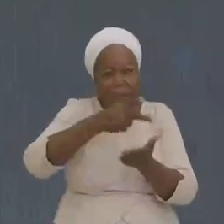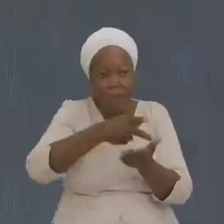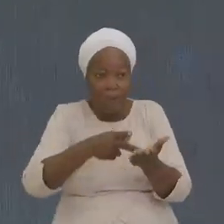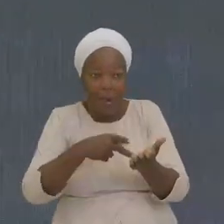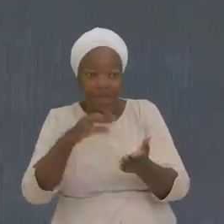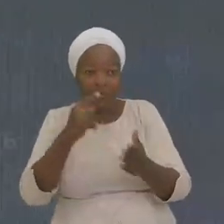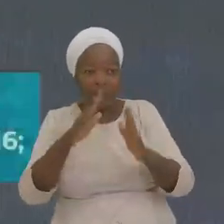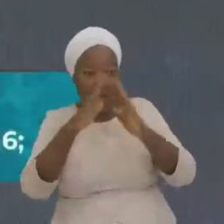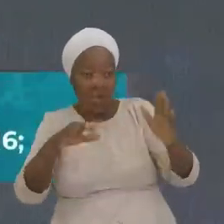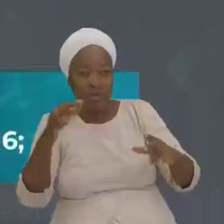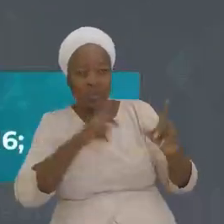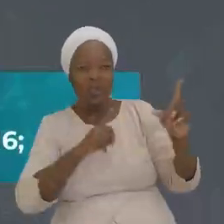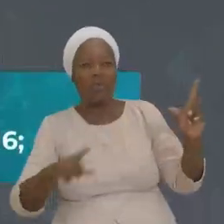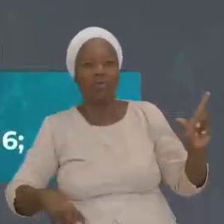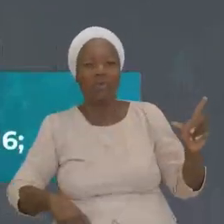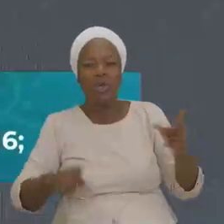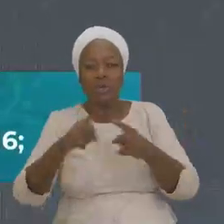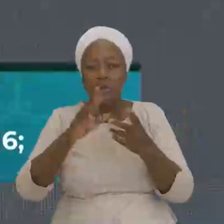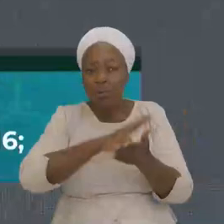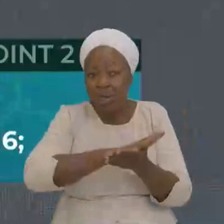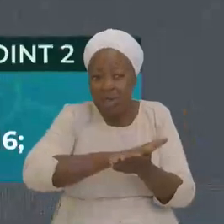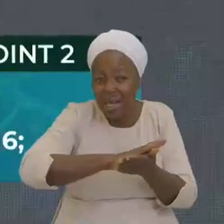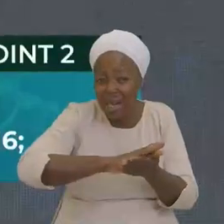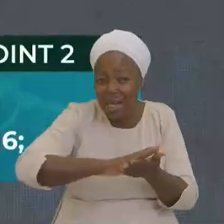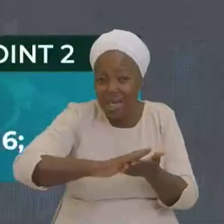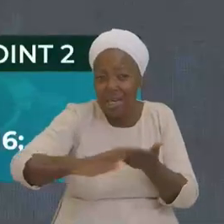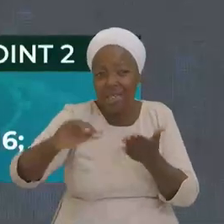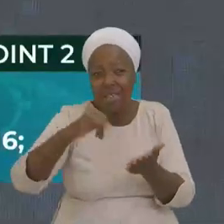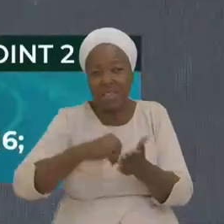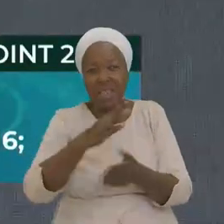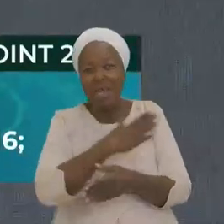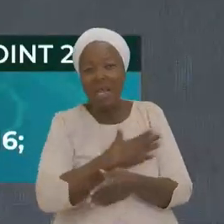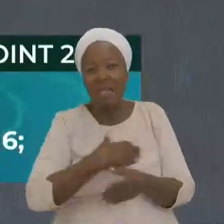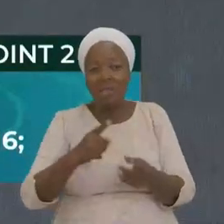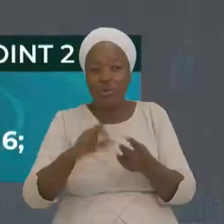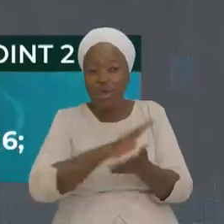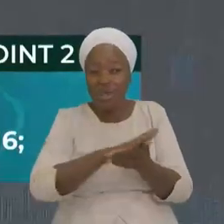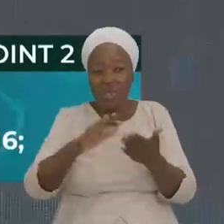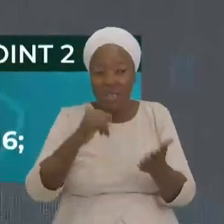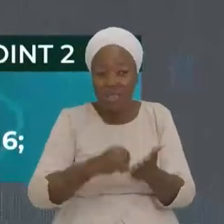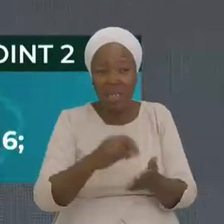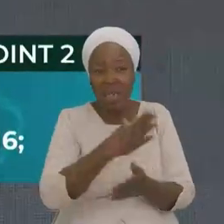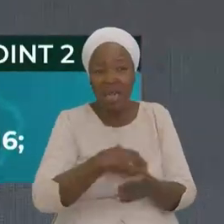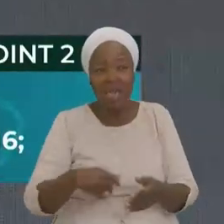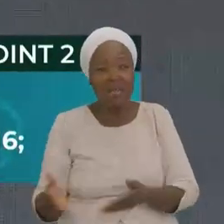sacrificateurs entraient dans l'intérieur de la maison de l'Éternel pour la purifier.